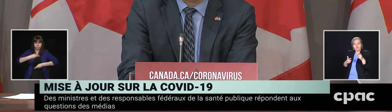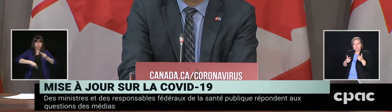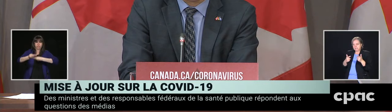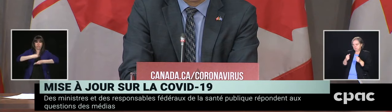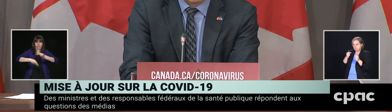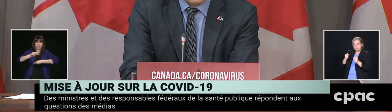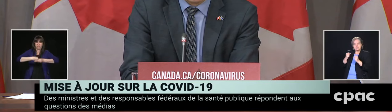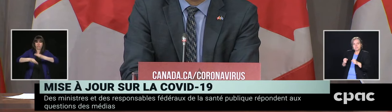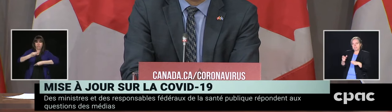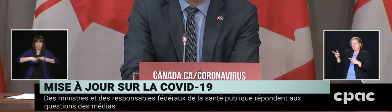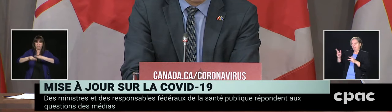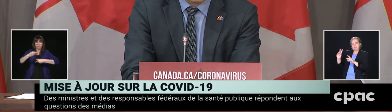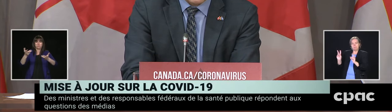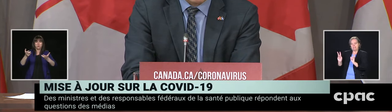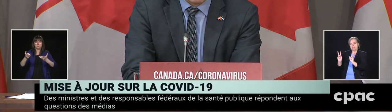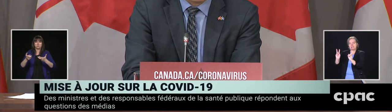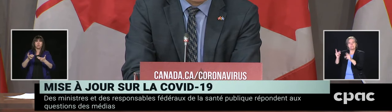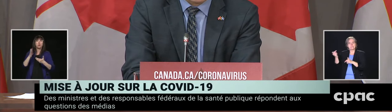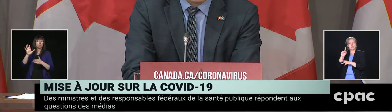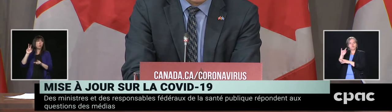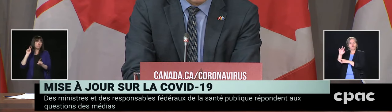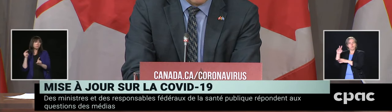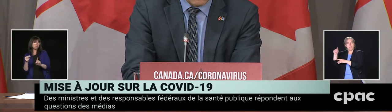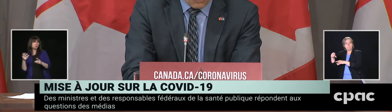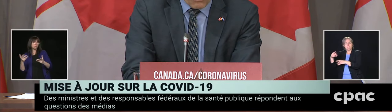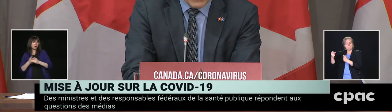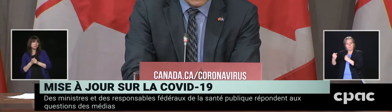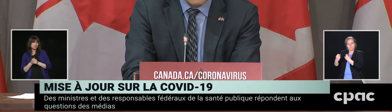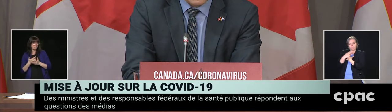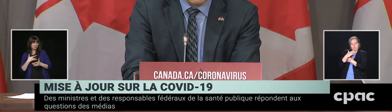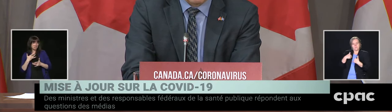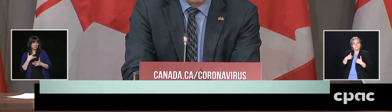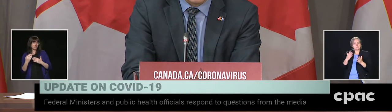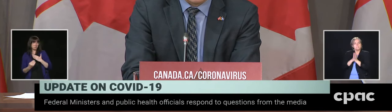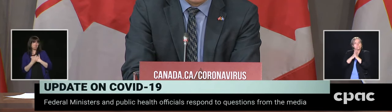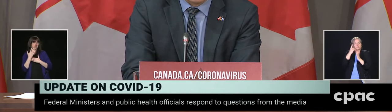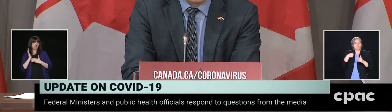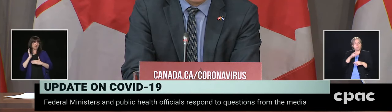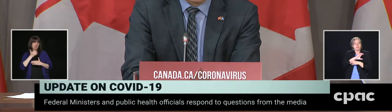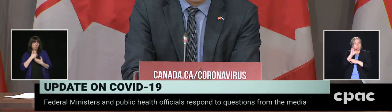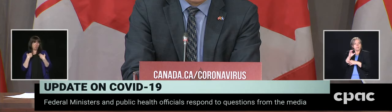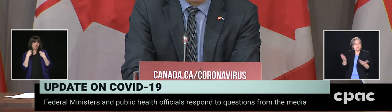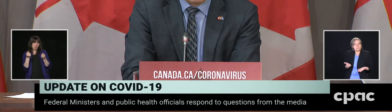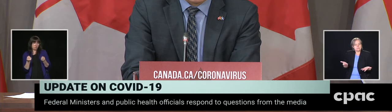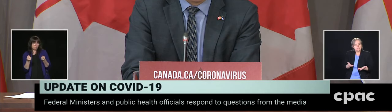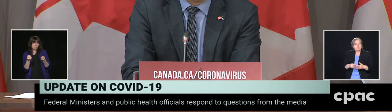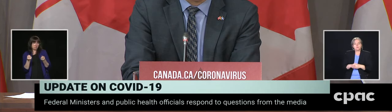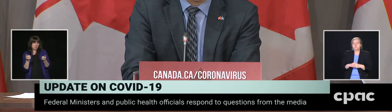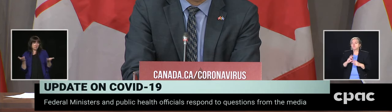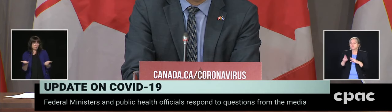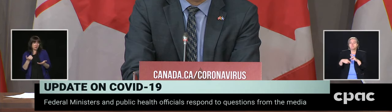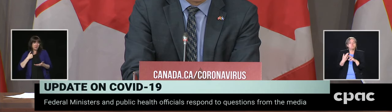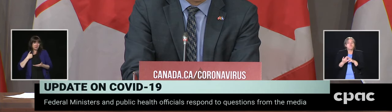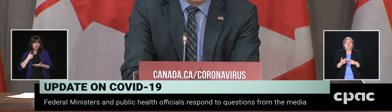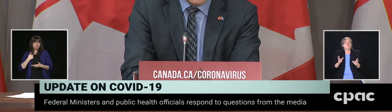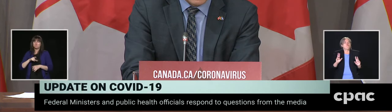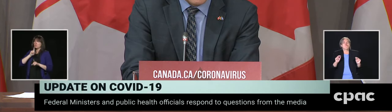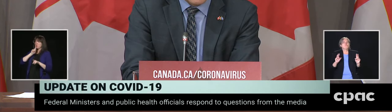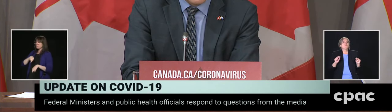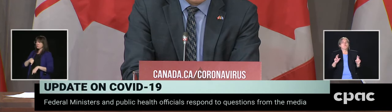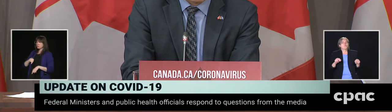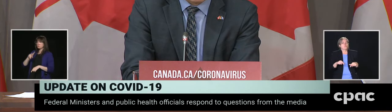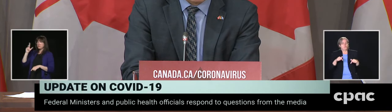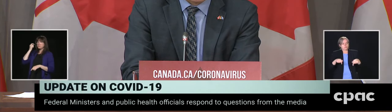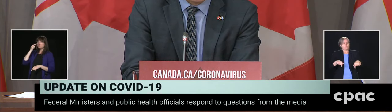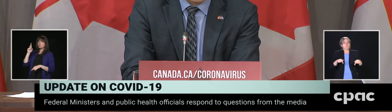ici? Bien, la réponse est que non, parce que nous avons au Canada des experts en santé publique qui sont très